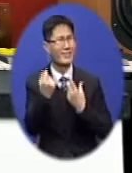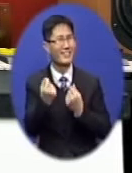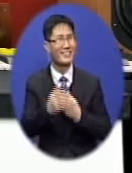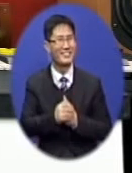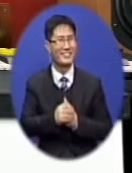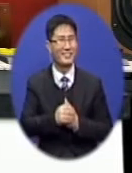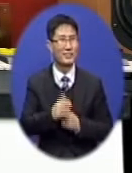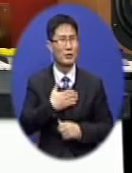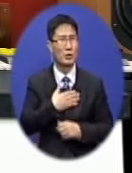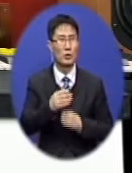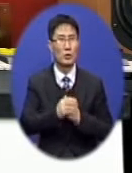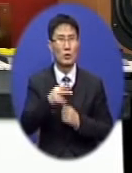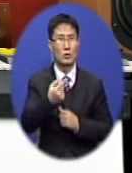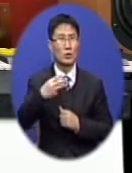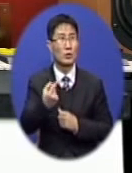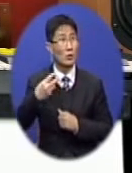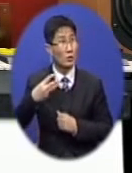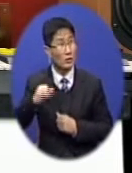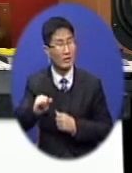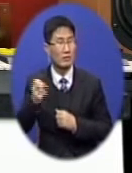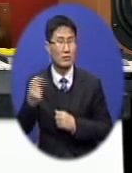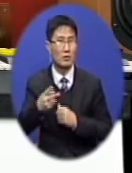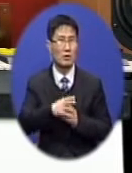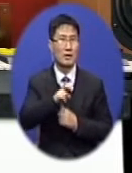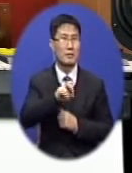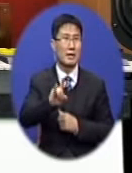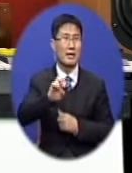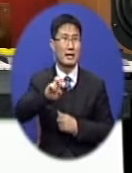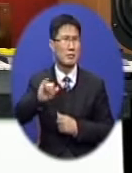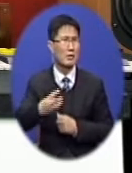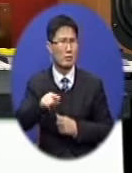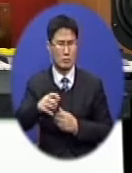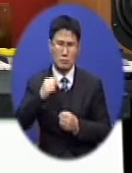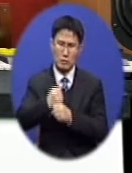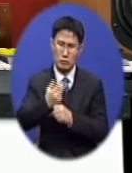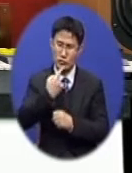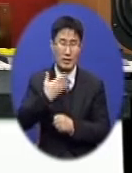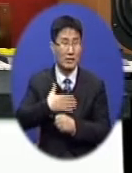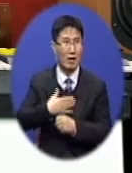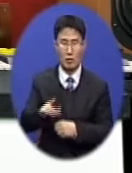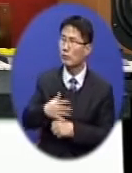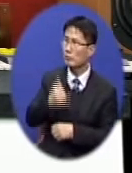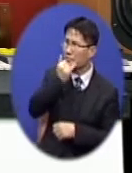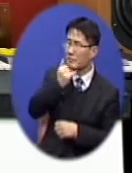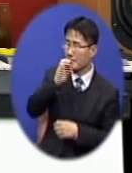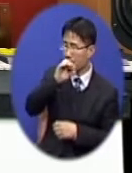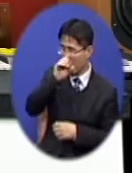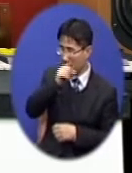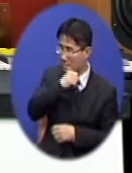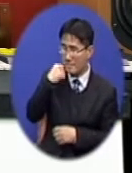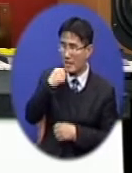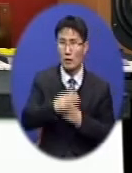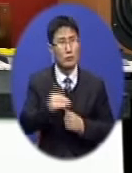네. 저는 네. 도토리하고 메밀로만 쓰는 줄 알았는데 밤도 쓰는구나. 밤도 더 맛있어요, 밤이. 아, 그래요? 그 어머니